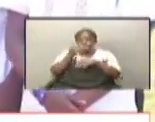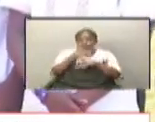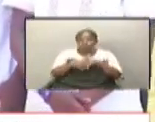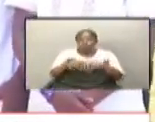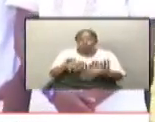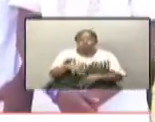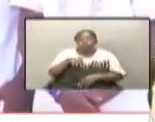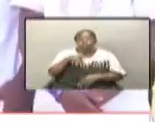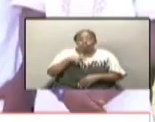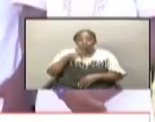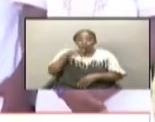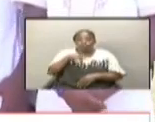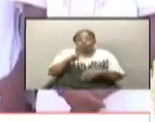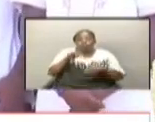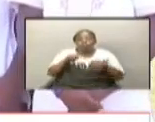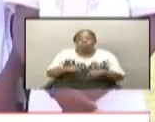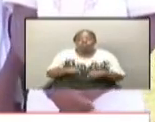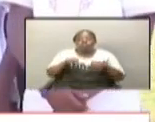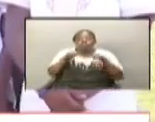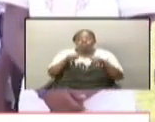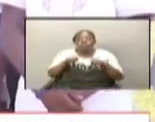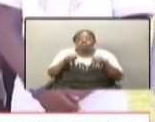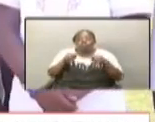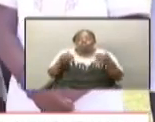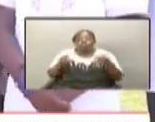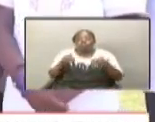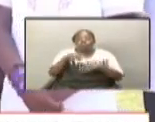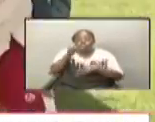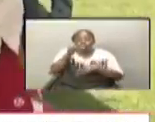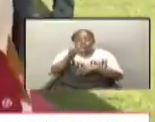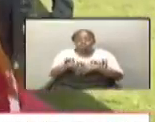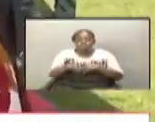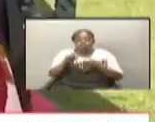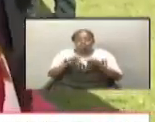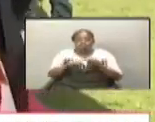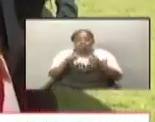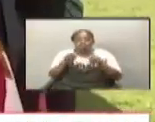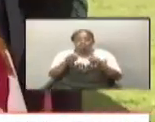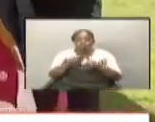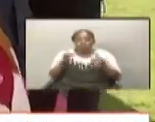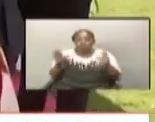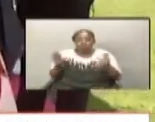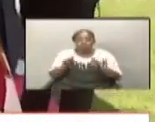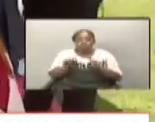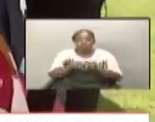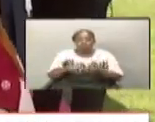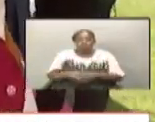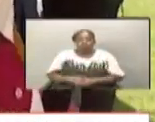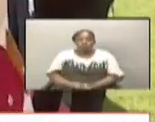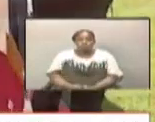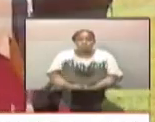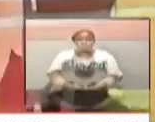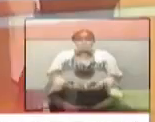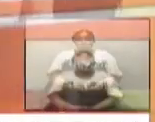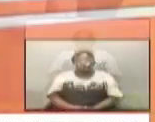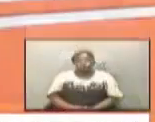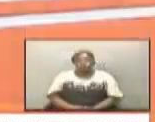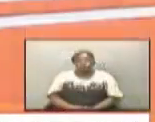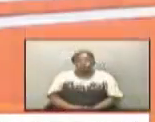n'owulira nga mukama wo nti has you as a personal friend. Jesus Faizo ya kusakide gulien kwa Akadde